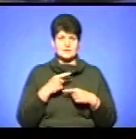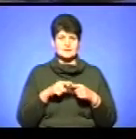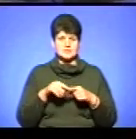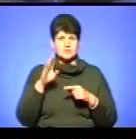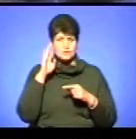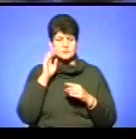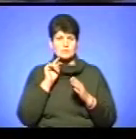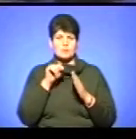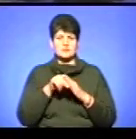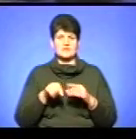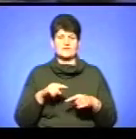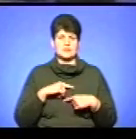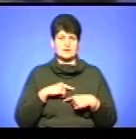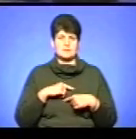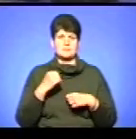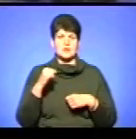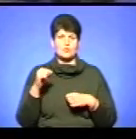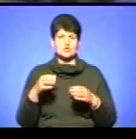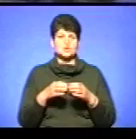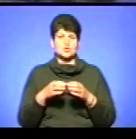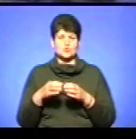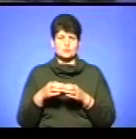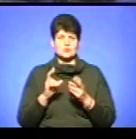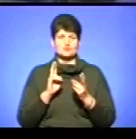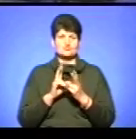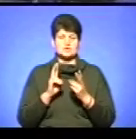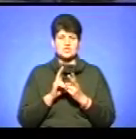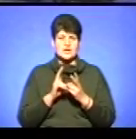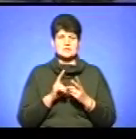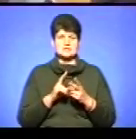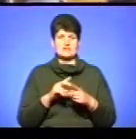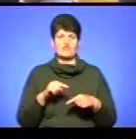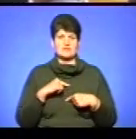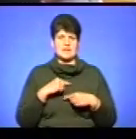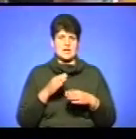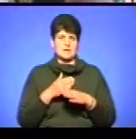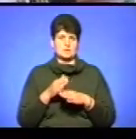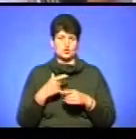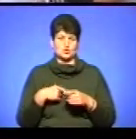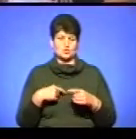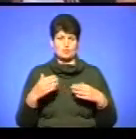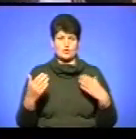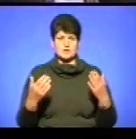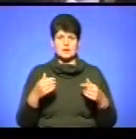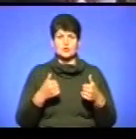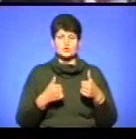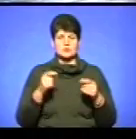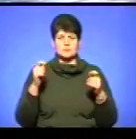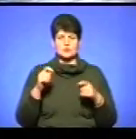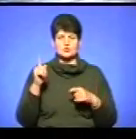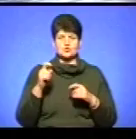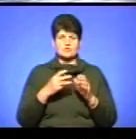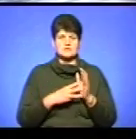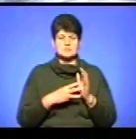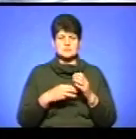фіналу, переможці тих груп, і зустрічаються в фіналі між собою. На турнір приїхали 180 спортсменів